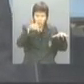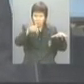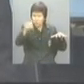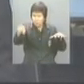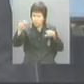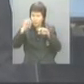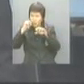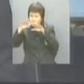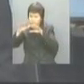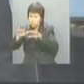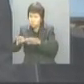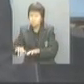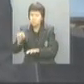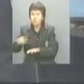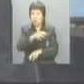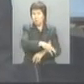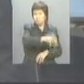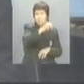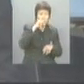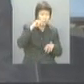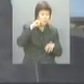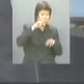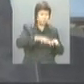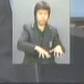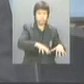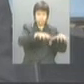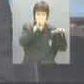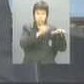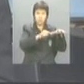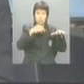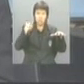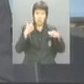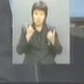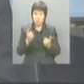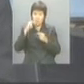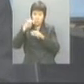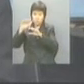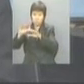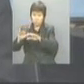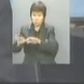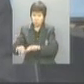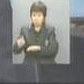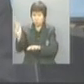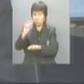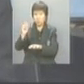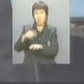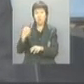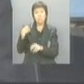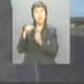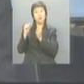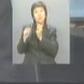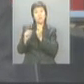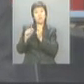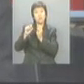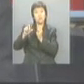มีระดับน้ำท่วมสูงนะคะขณะที่การสำรวจความเสียหายหลังน้ำลดพบว่าที่บ้านหนองวงอำเภอศรีสำโรง